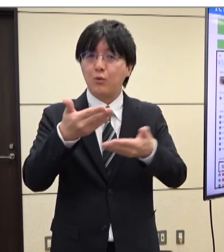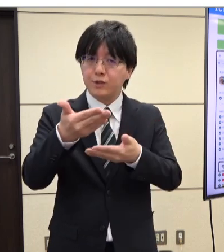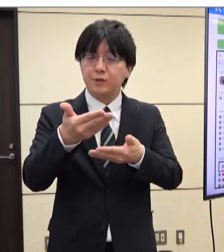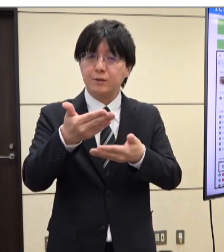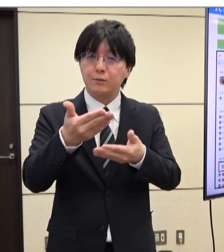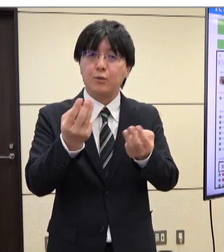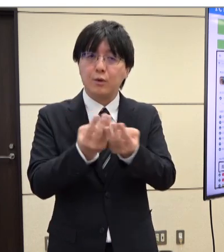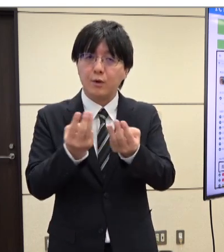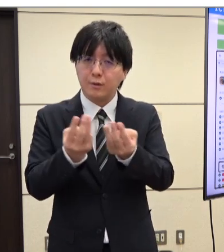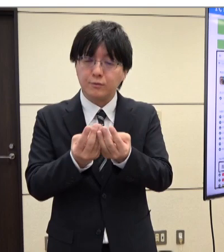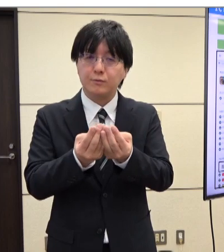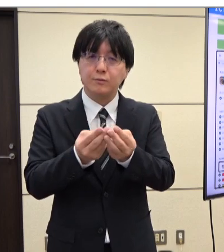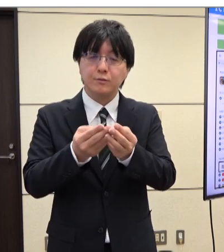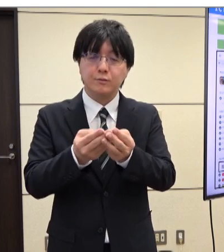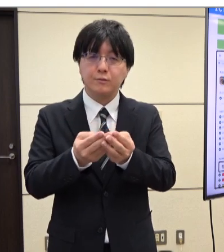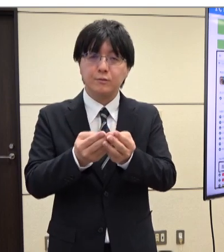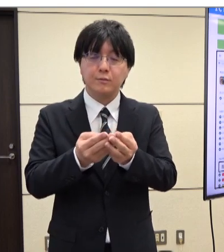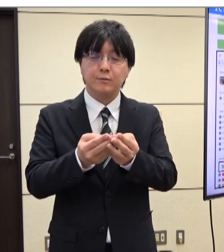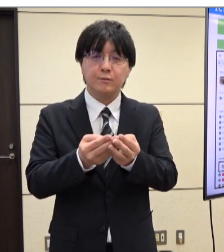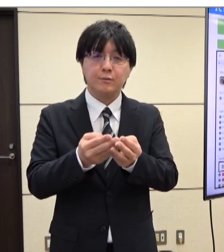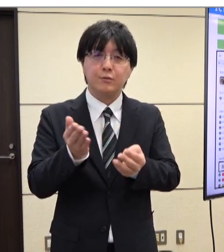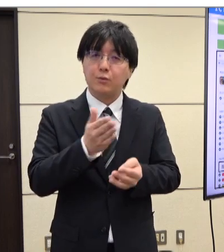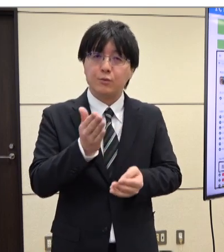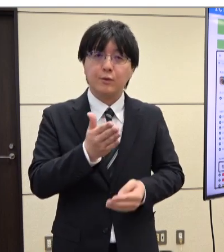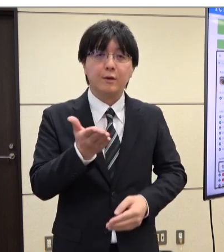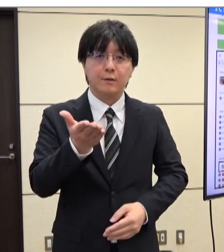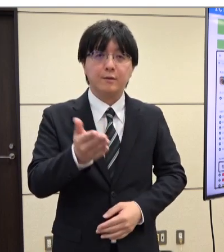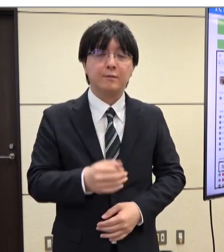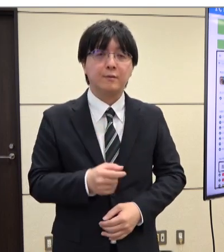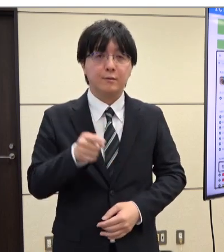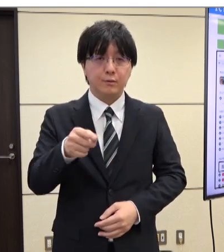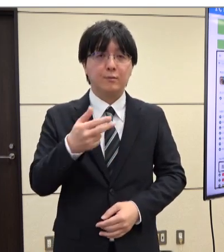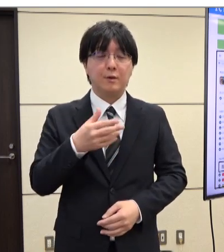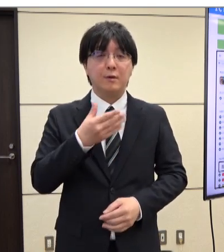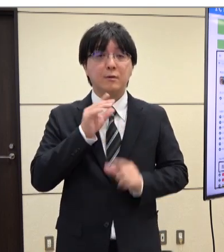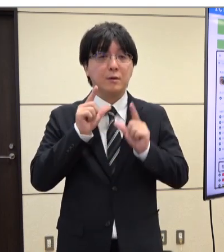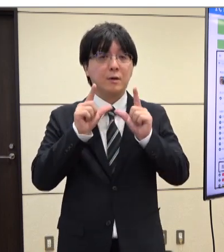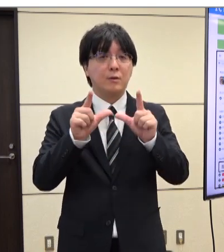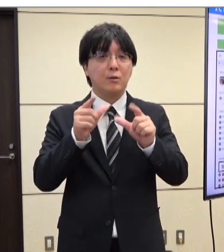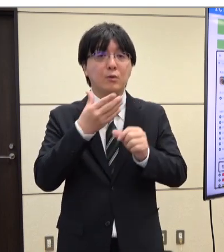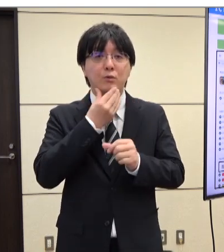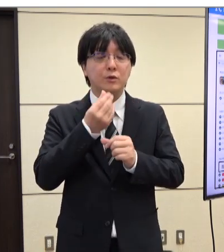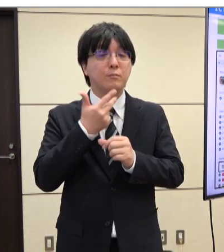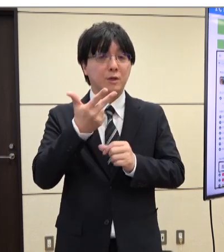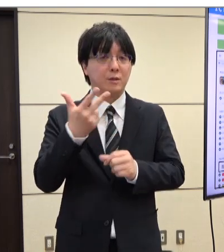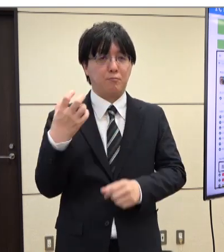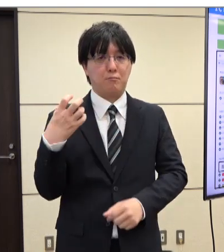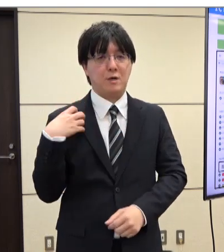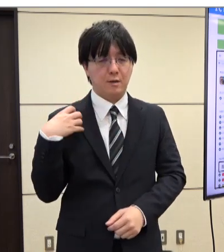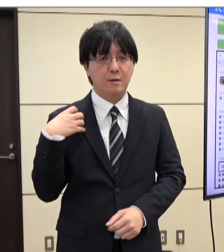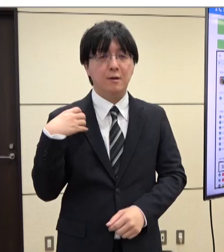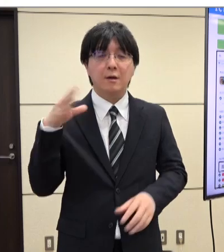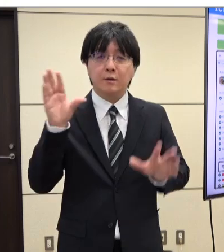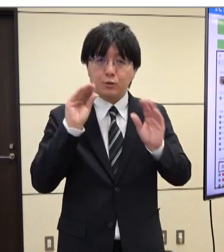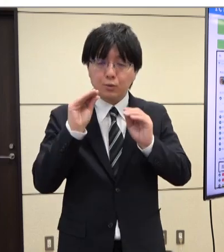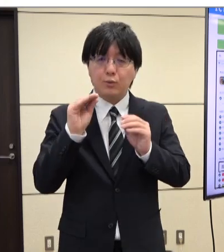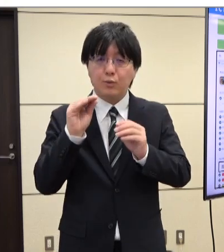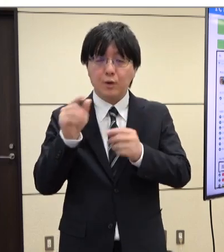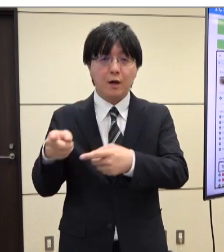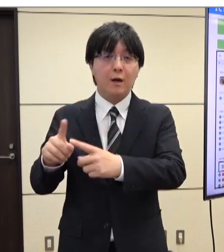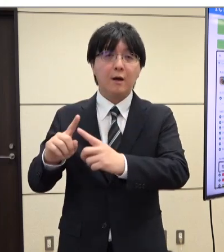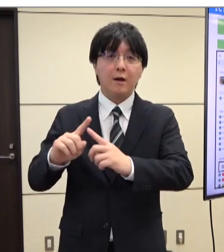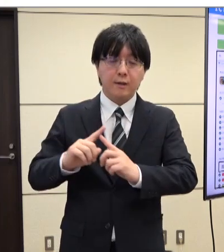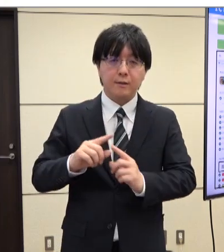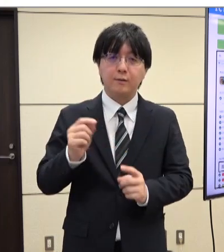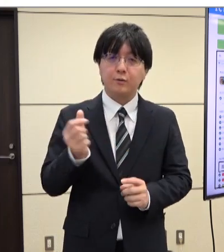度とか、それってどの程度になって、 これは市の方でやりますが、 情報が入ってたら、まあ、逐次実施